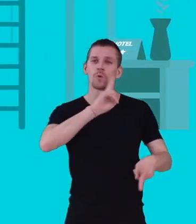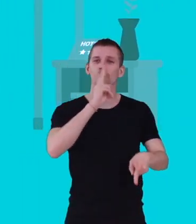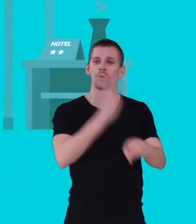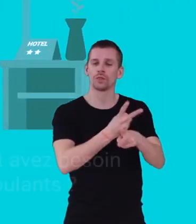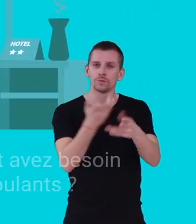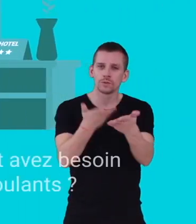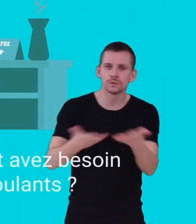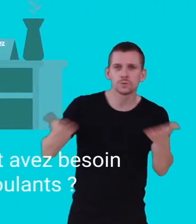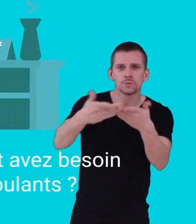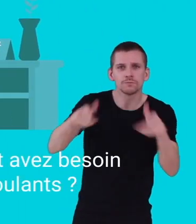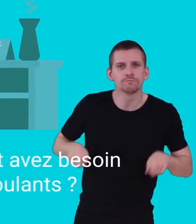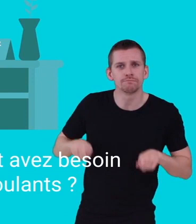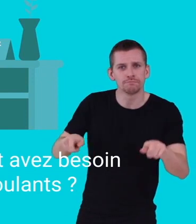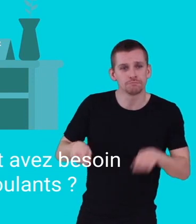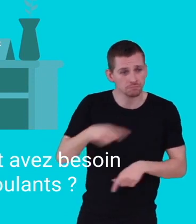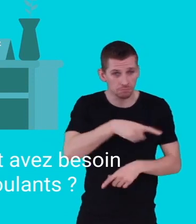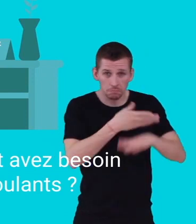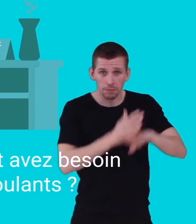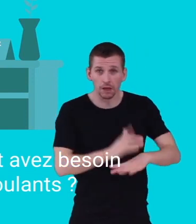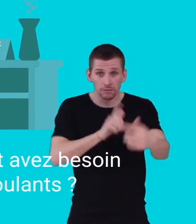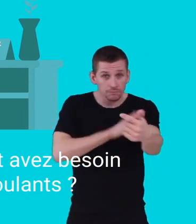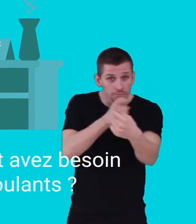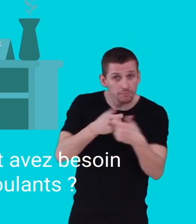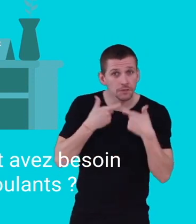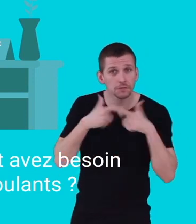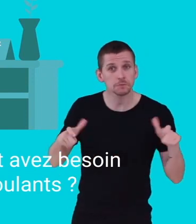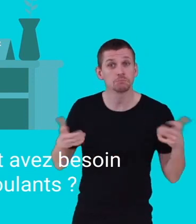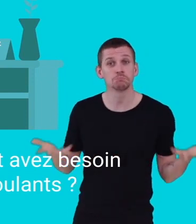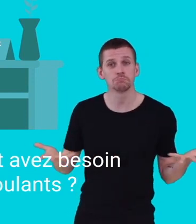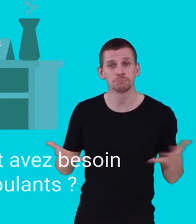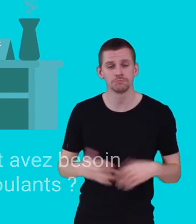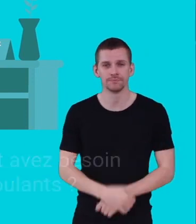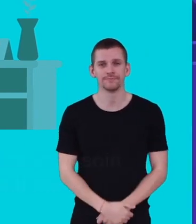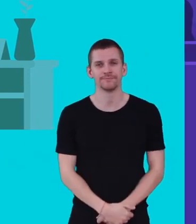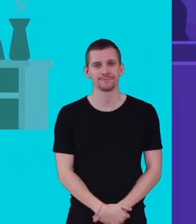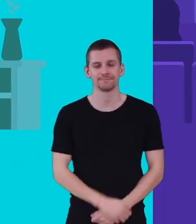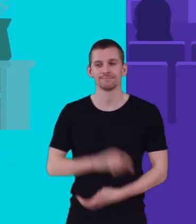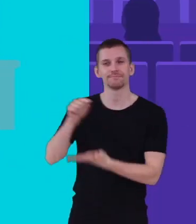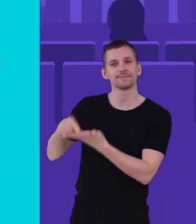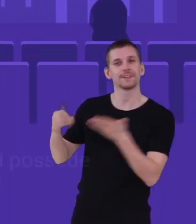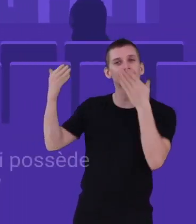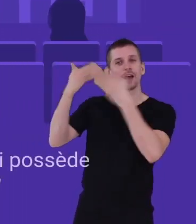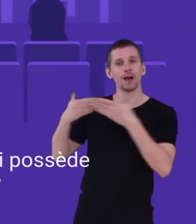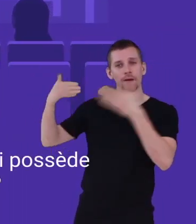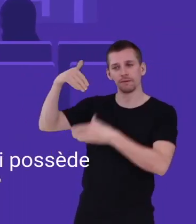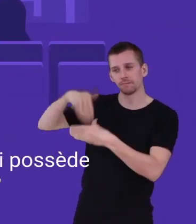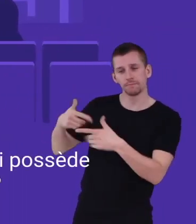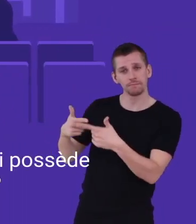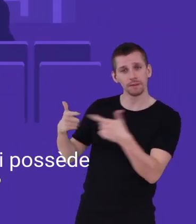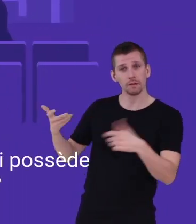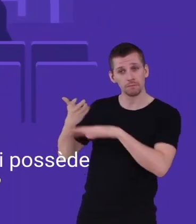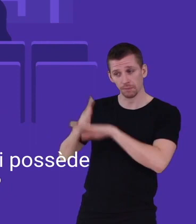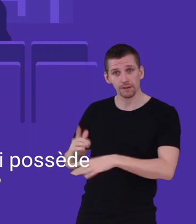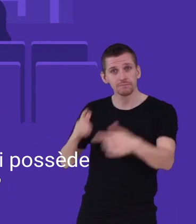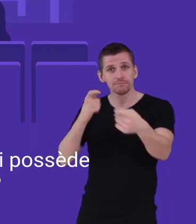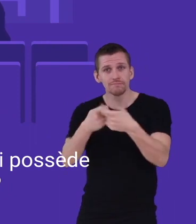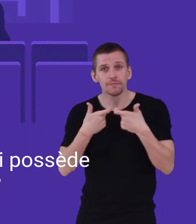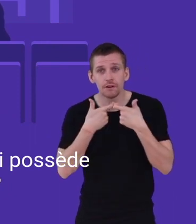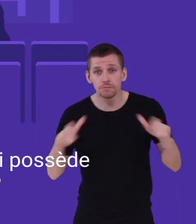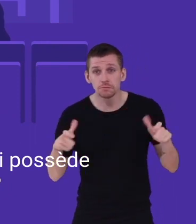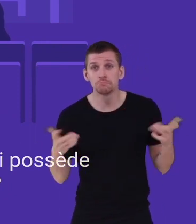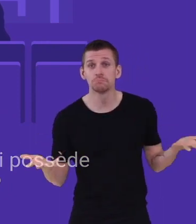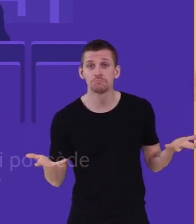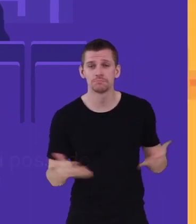Vous devez réserver une chambre d'hôtel et avez besoin d'une chambre adaptée au fauteuil roulant? Vous souhaitez aller dans un cinéma qui possède les équipements